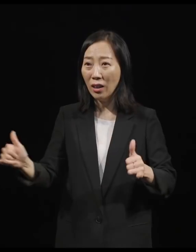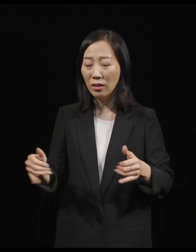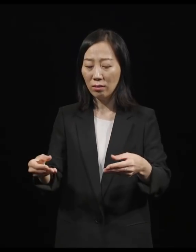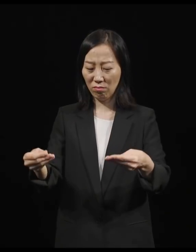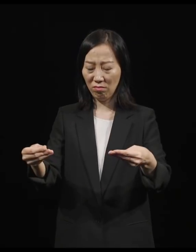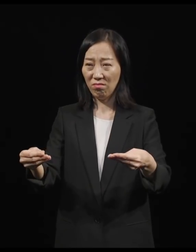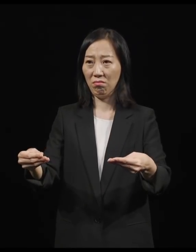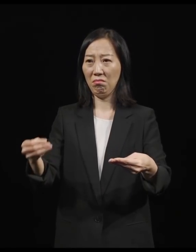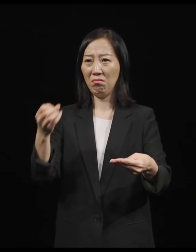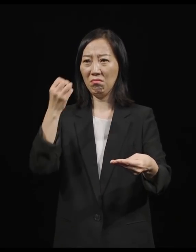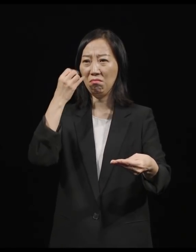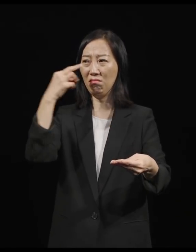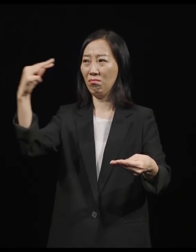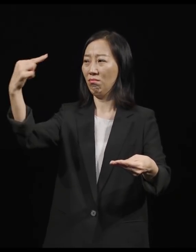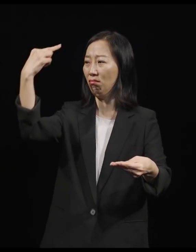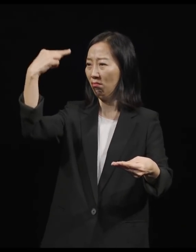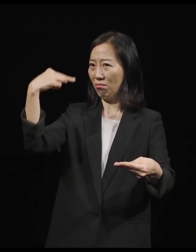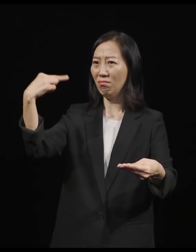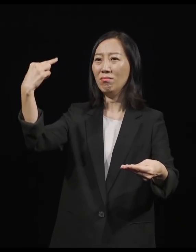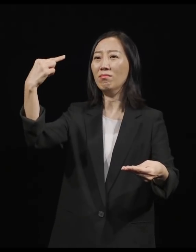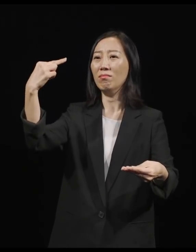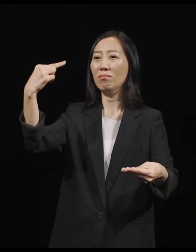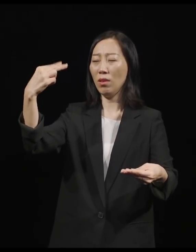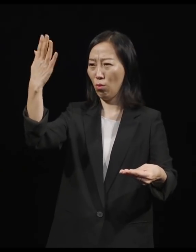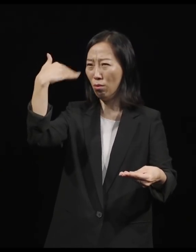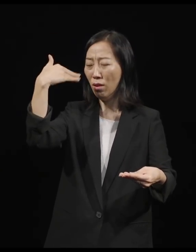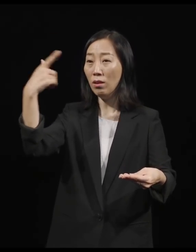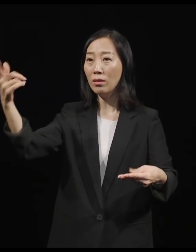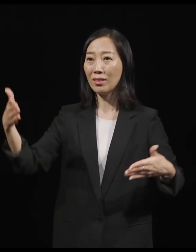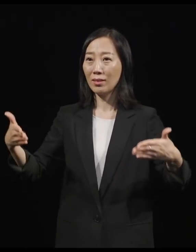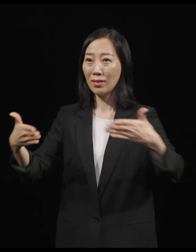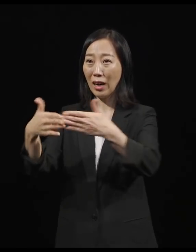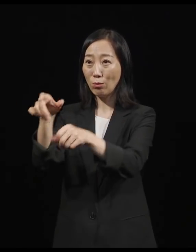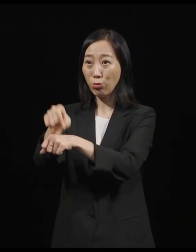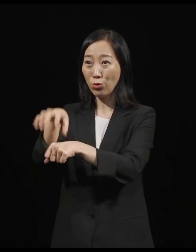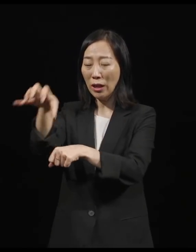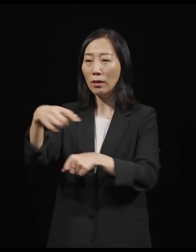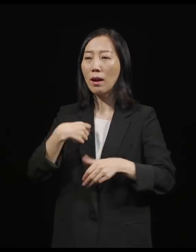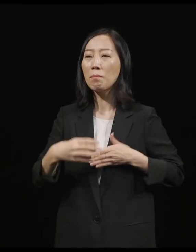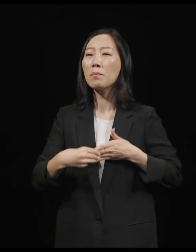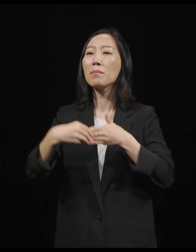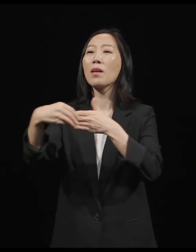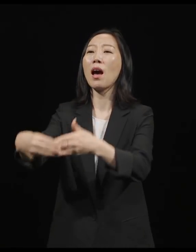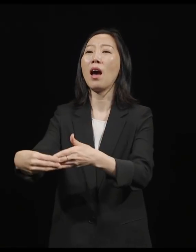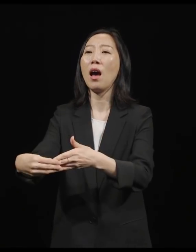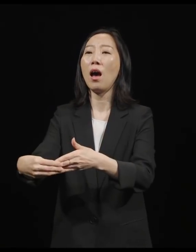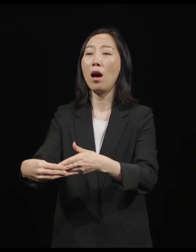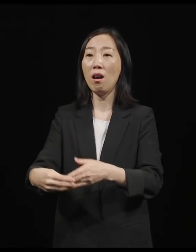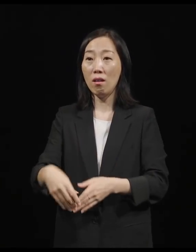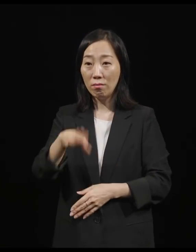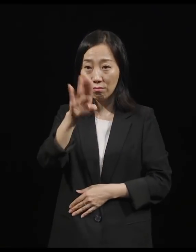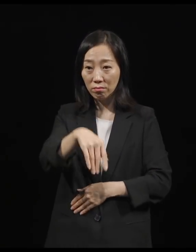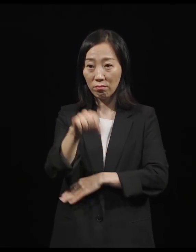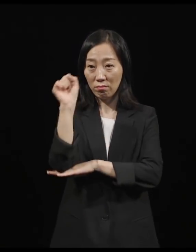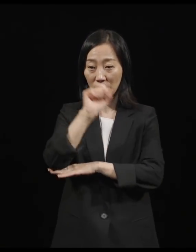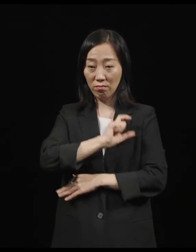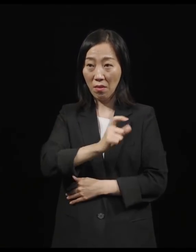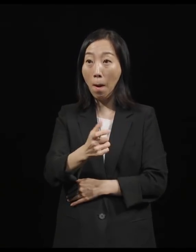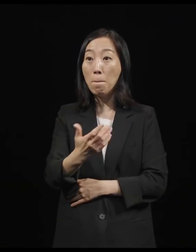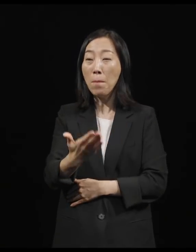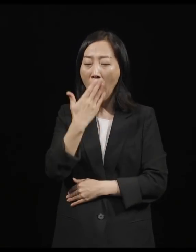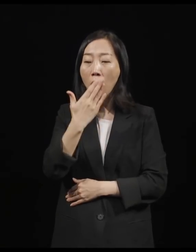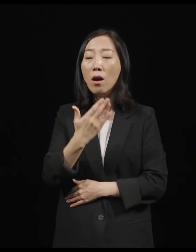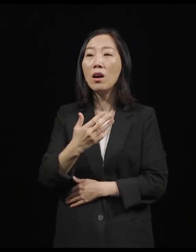이상하게 쳐다보는 거예요. 그리고 저를 사무실 구석에 데리고 갔습니다. 그리고 운전이 가능하다는